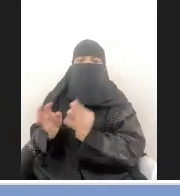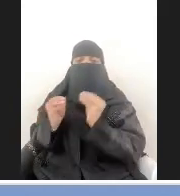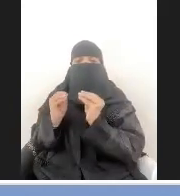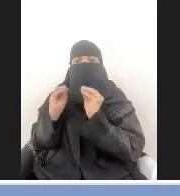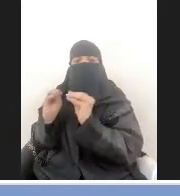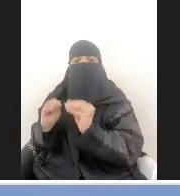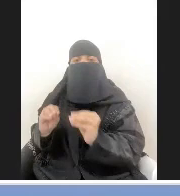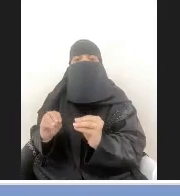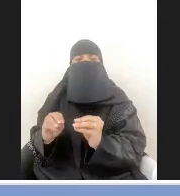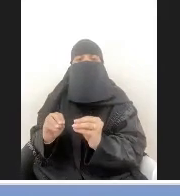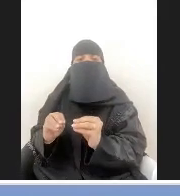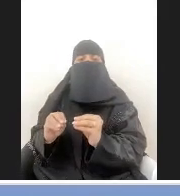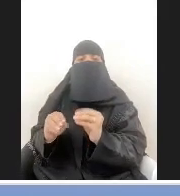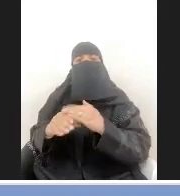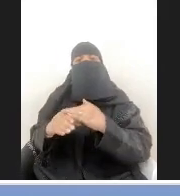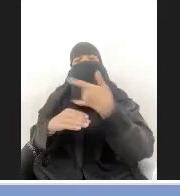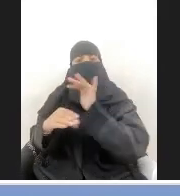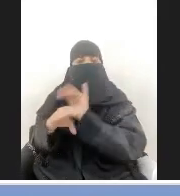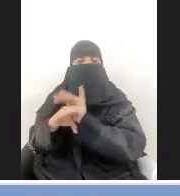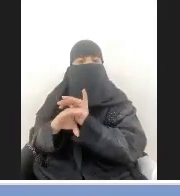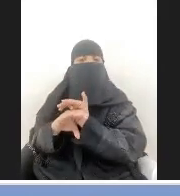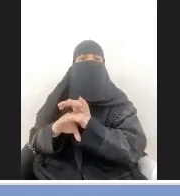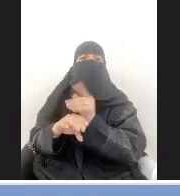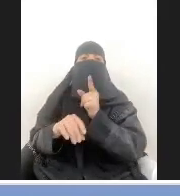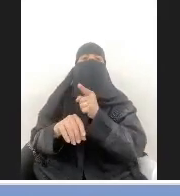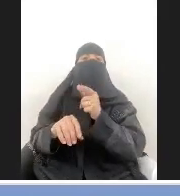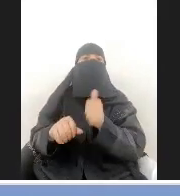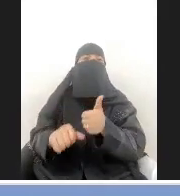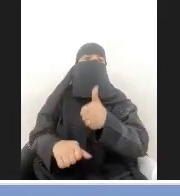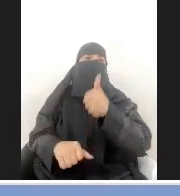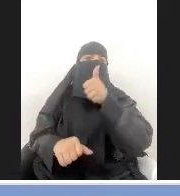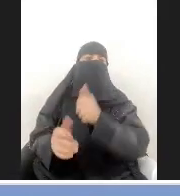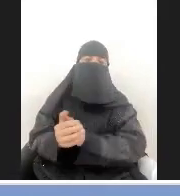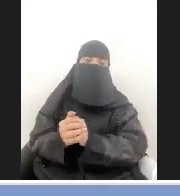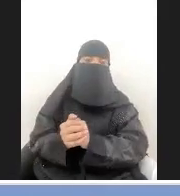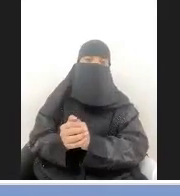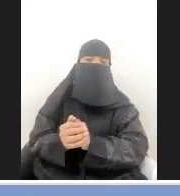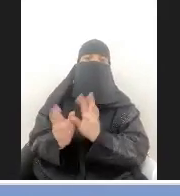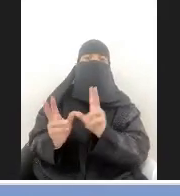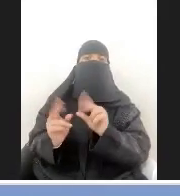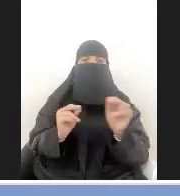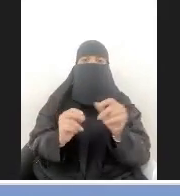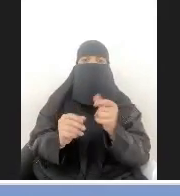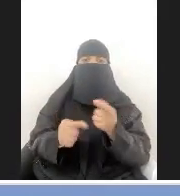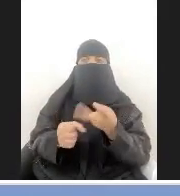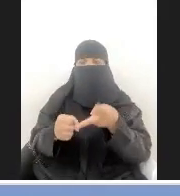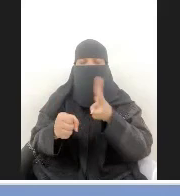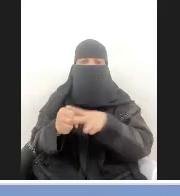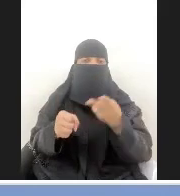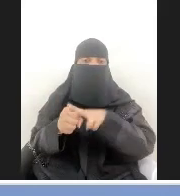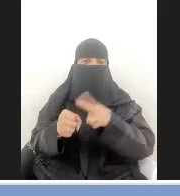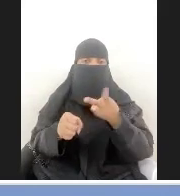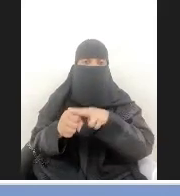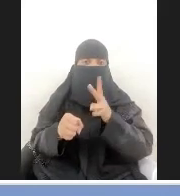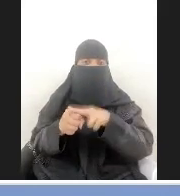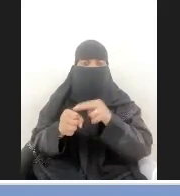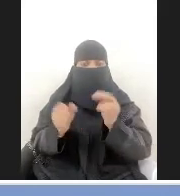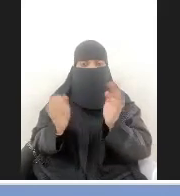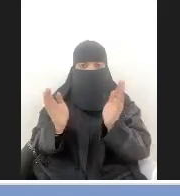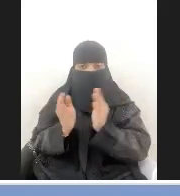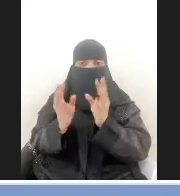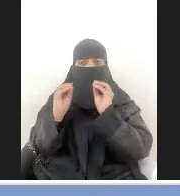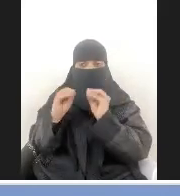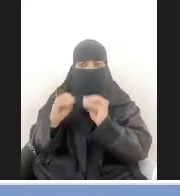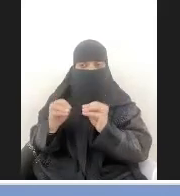المحاضرة. فمثل ما ذكرنا، إحنا كررنا أنه ممكن يكون قابل للتكرار المحتوى المصغر، يعني